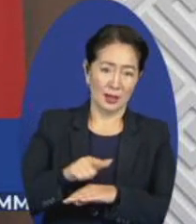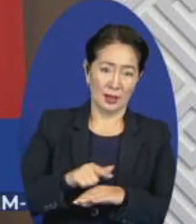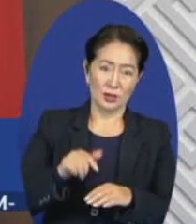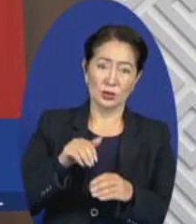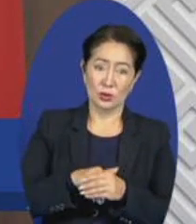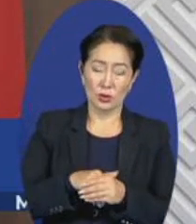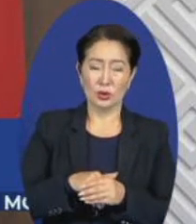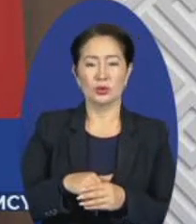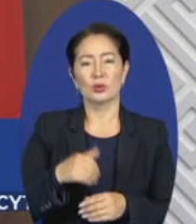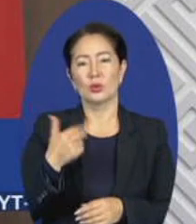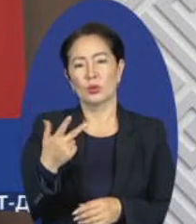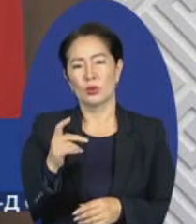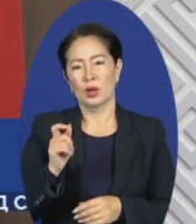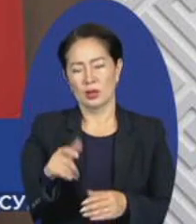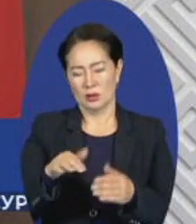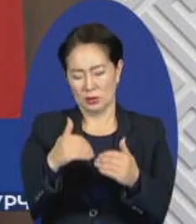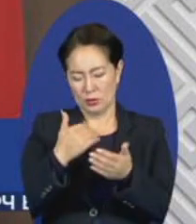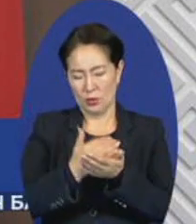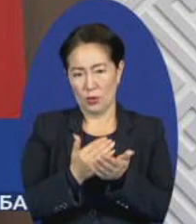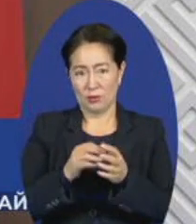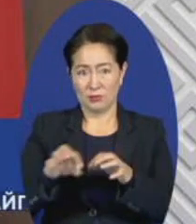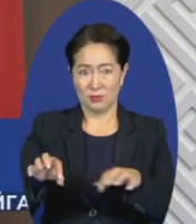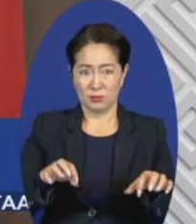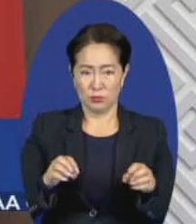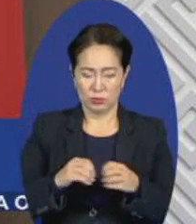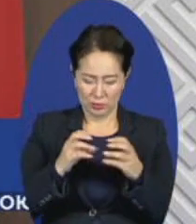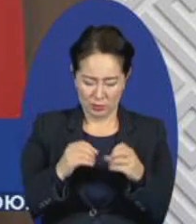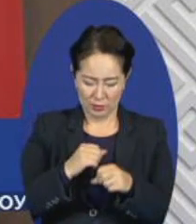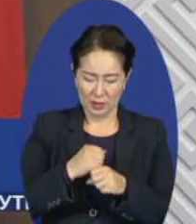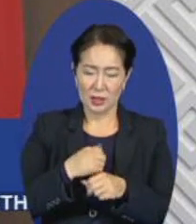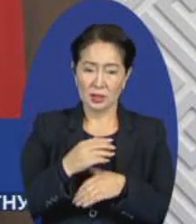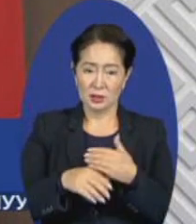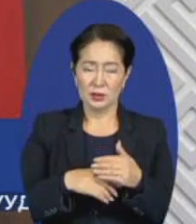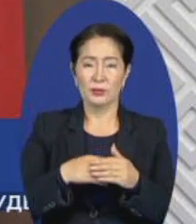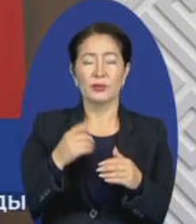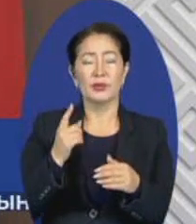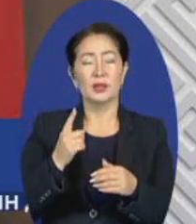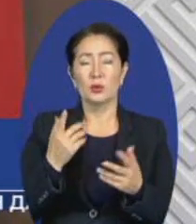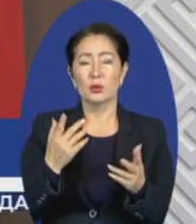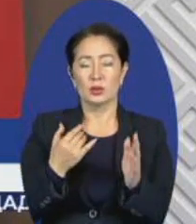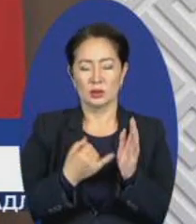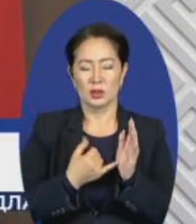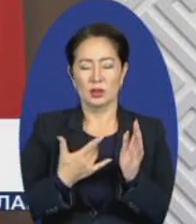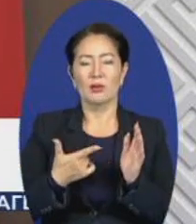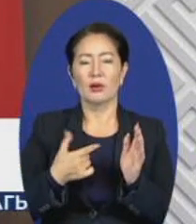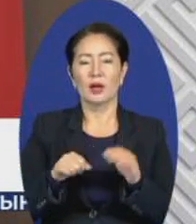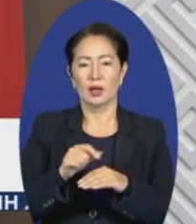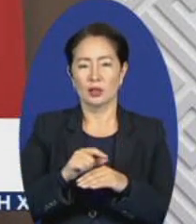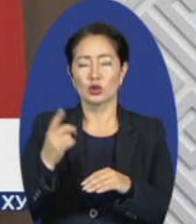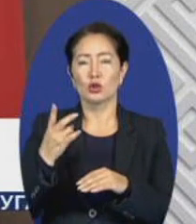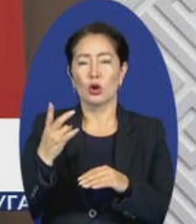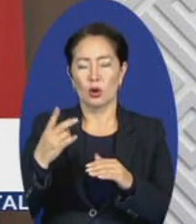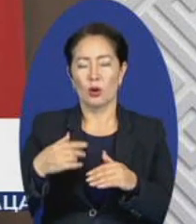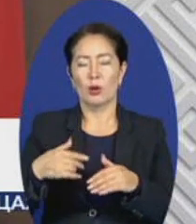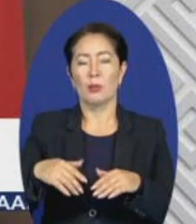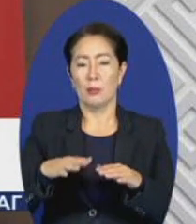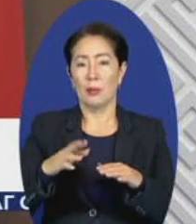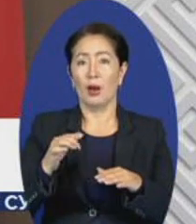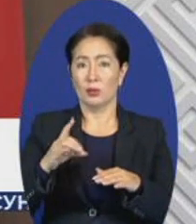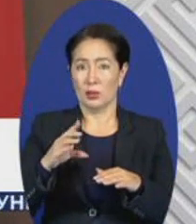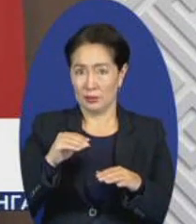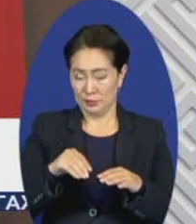бөгөөд 3 хэсэгт хувааж бүтээн байгуулалтын ажлыг хийнэ. Эхний ээлжинд бол 65 гадалбайд бол ногоон байгууламж, спорт